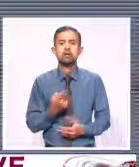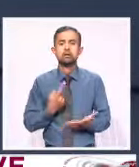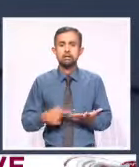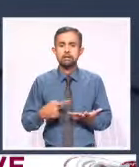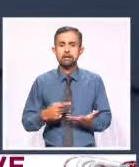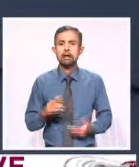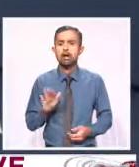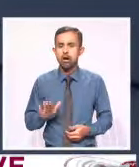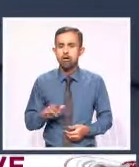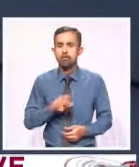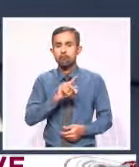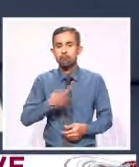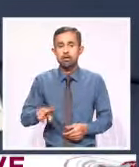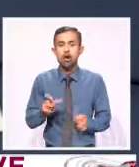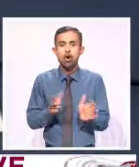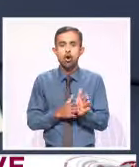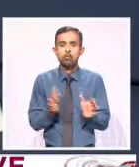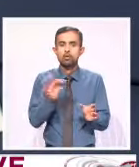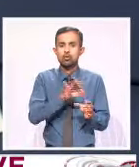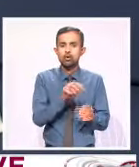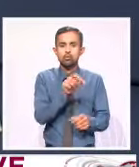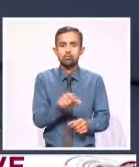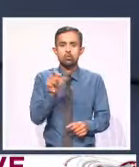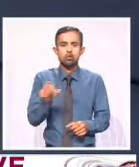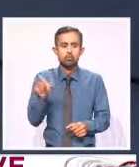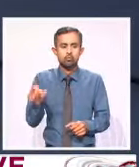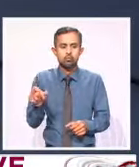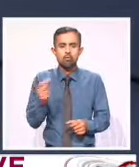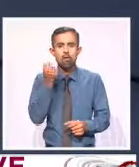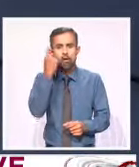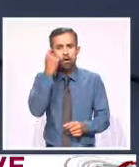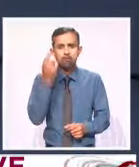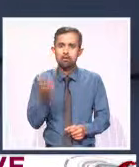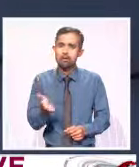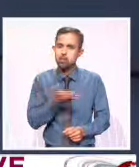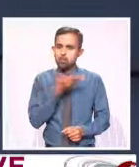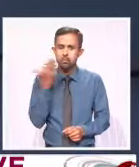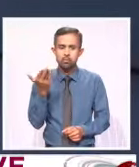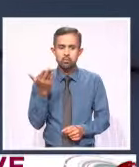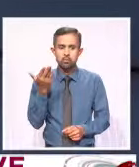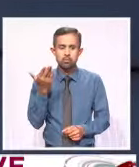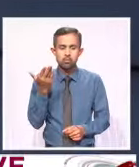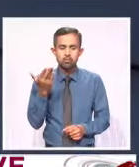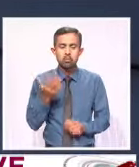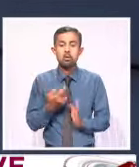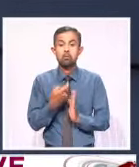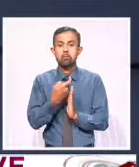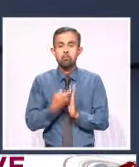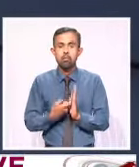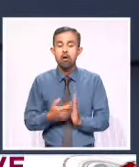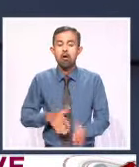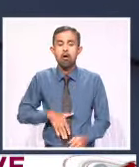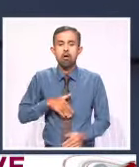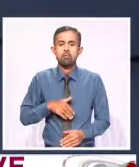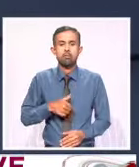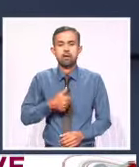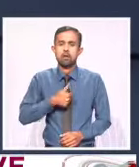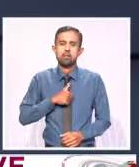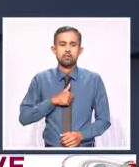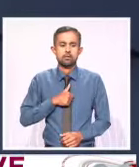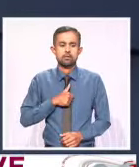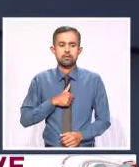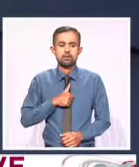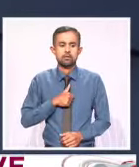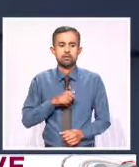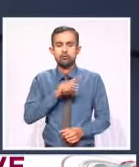තියනවා කියලා. අතුරු කමිටුවට පත් කළ පුද්ගලයන් ගැන නොයෙකුත් මතවාද තියෙන්න පුළුවන්. නමුත් ඒ ප්‍රතිපත්තිය මා මූලිකව එකඟ වෙනවා